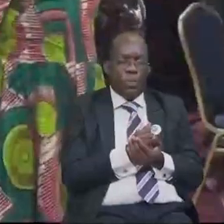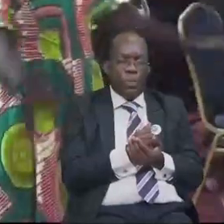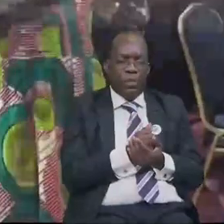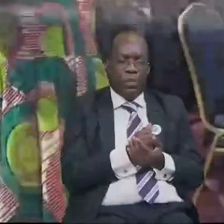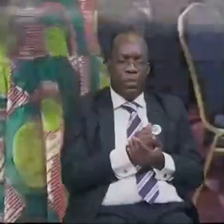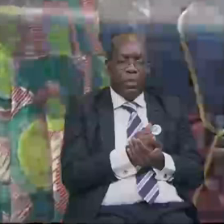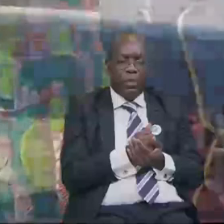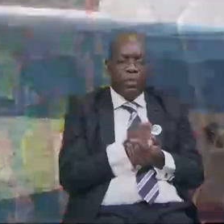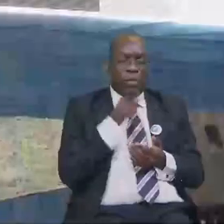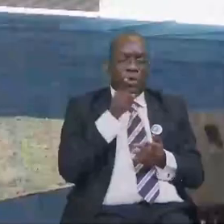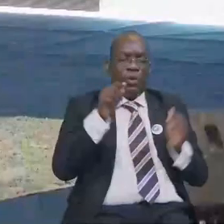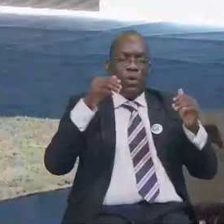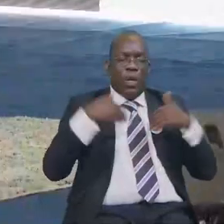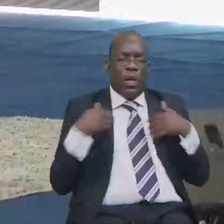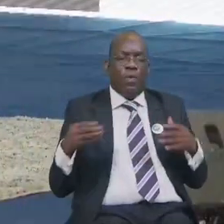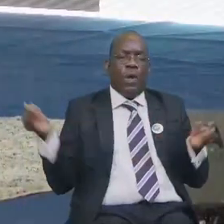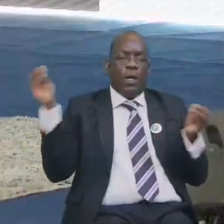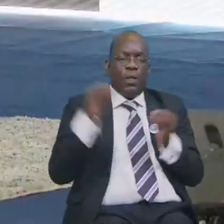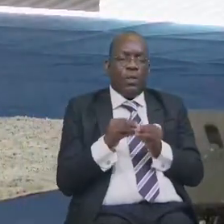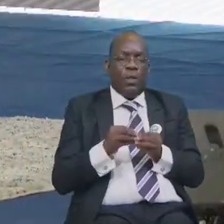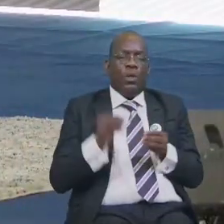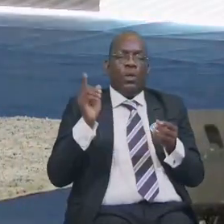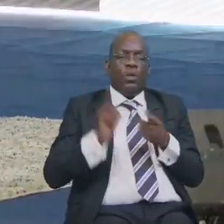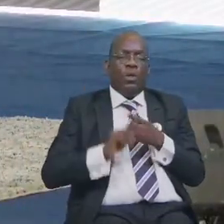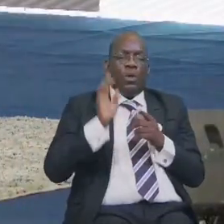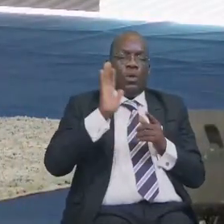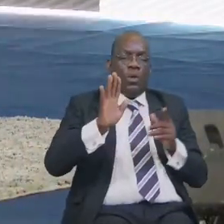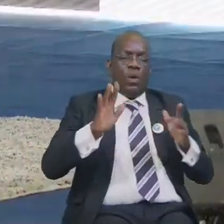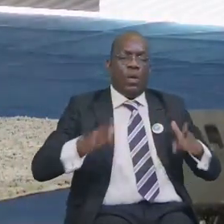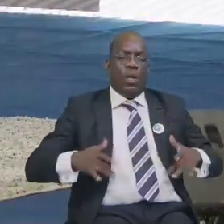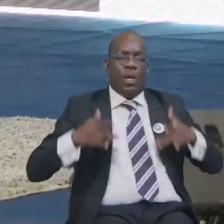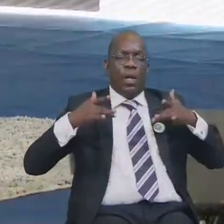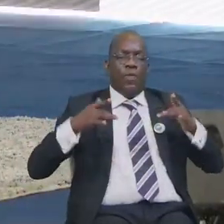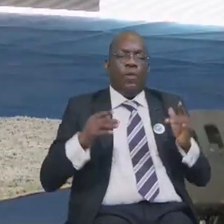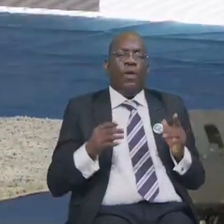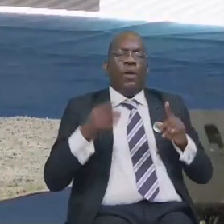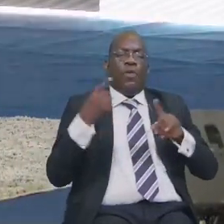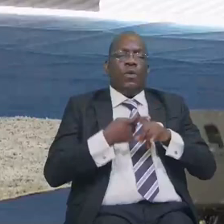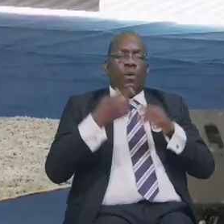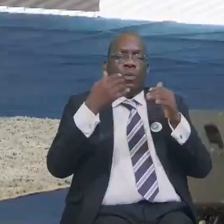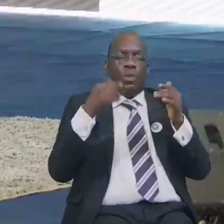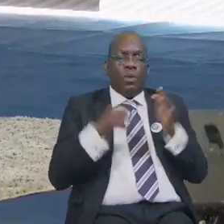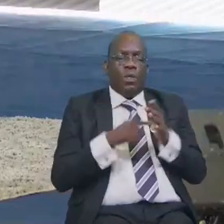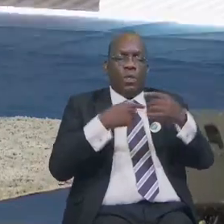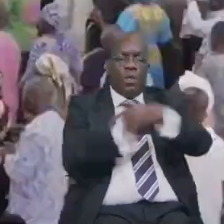Tu auras une addition dans ta vie à partir de ce jour, au nom de